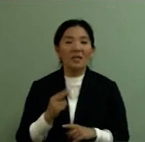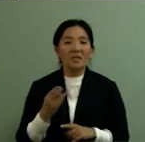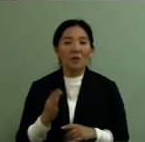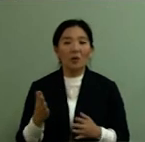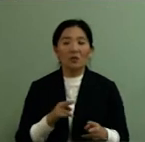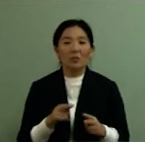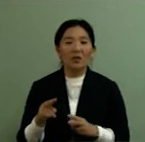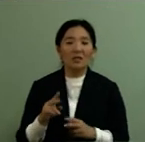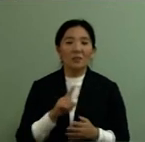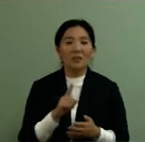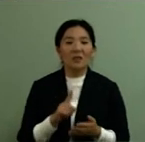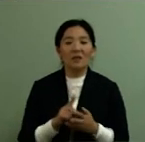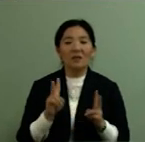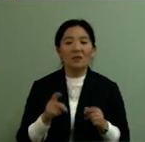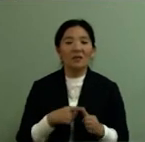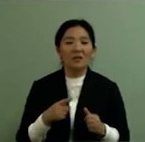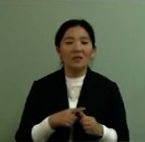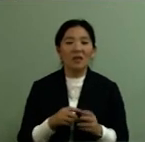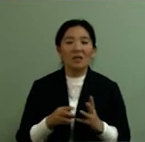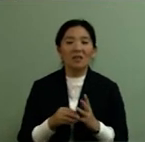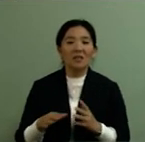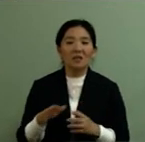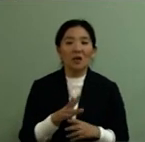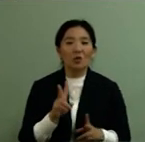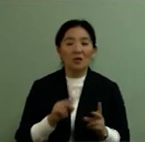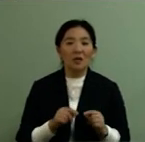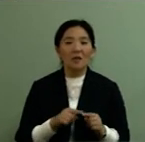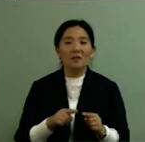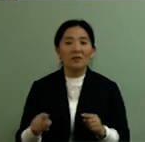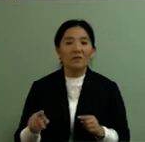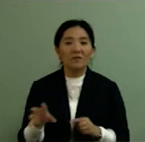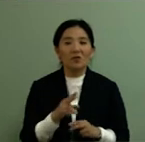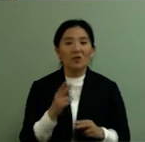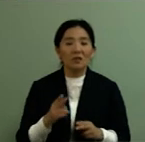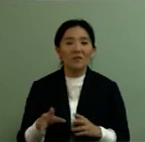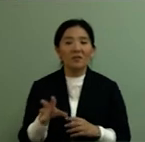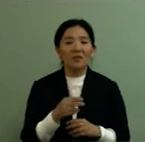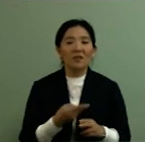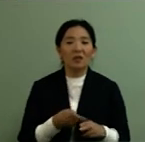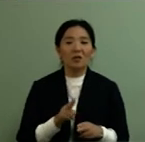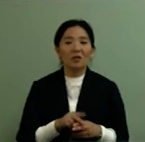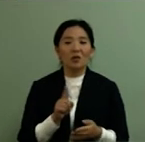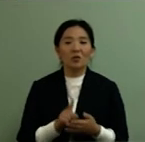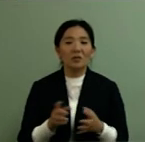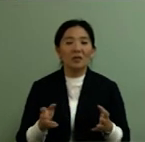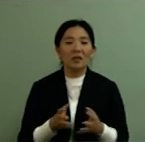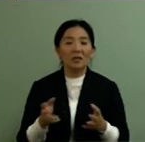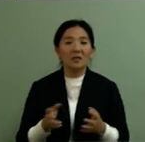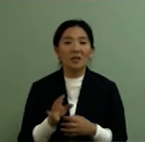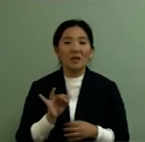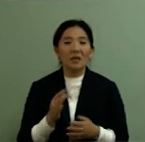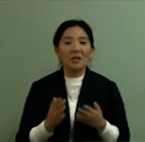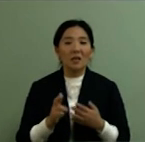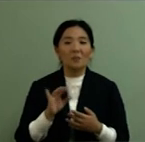должен соблюдаться обязательно, называется территориальный. То есть целостность территориальных всех компонентов должно сохраниться.